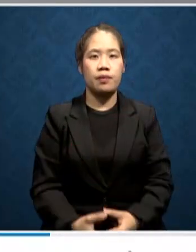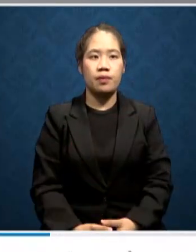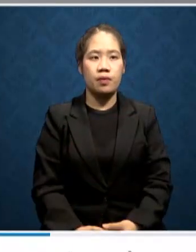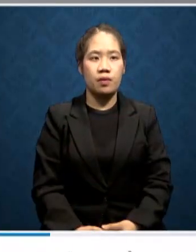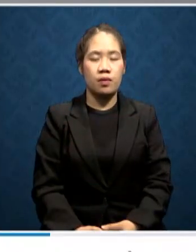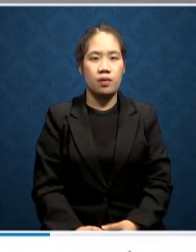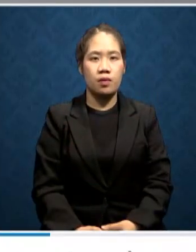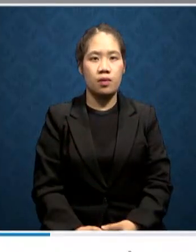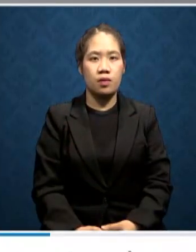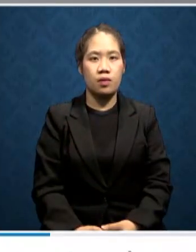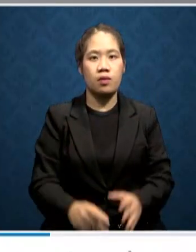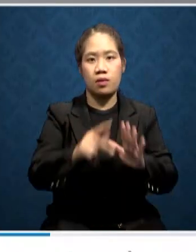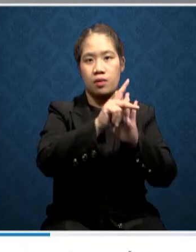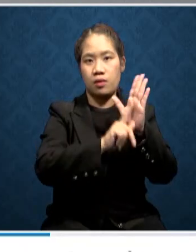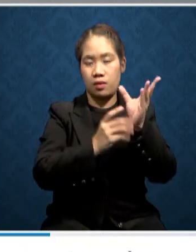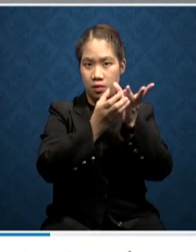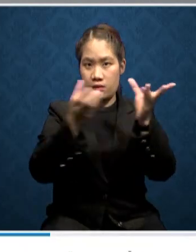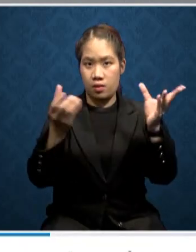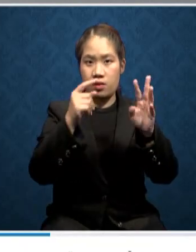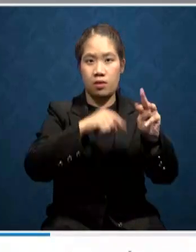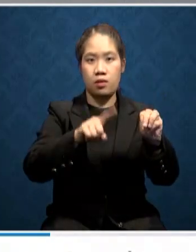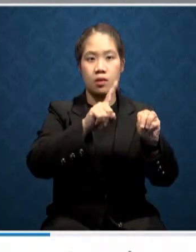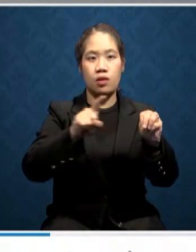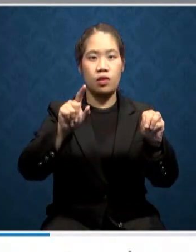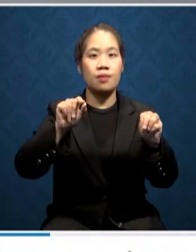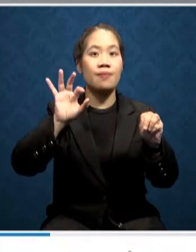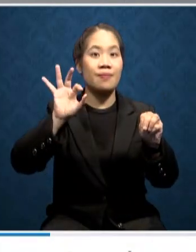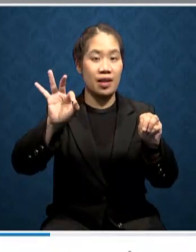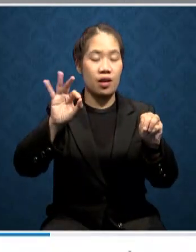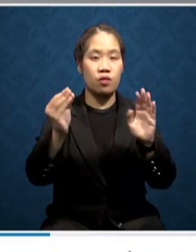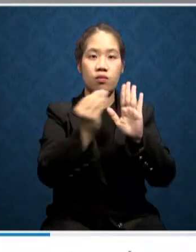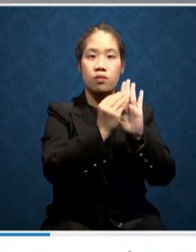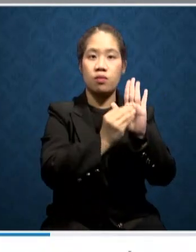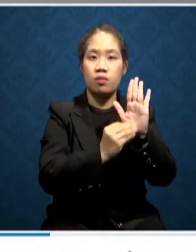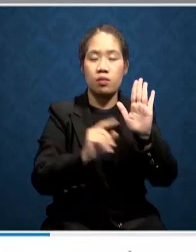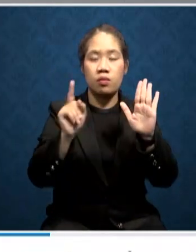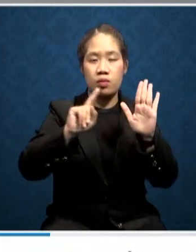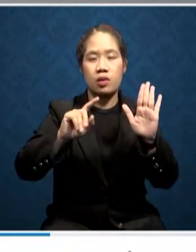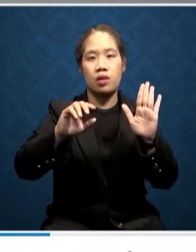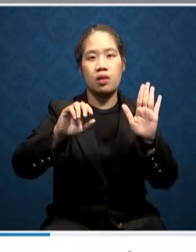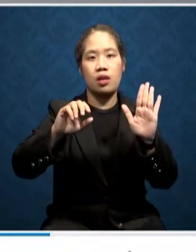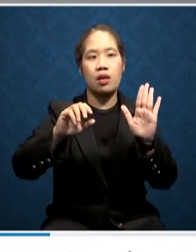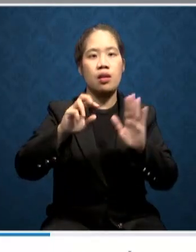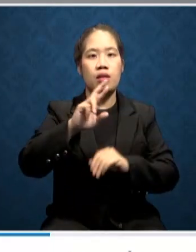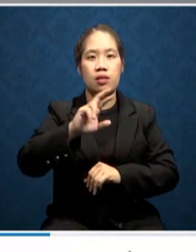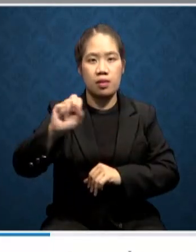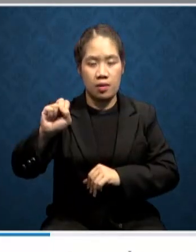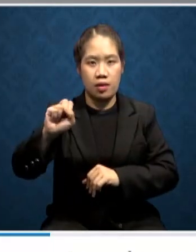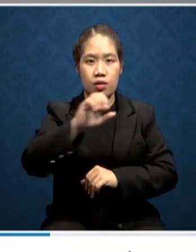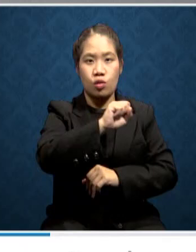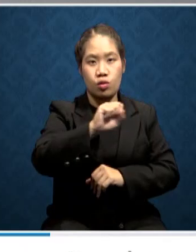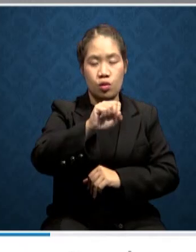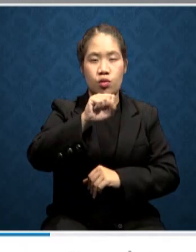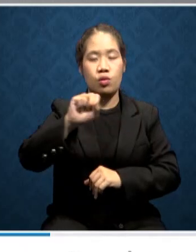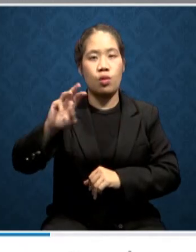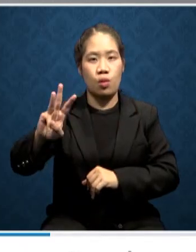โดยที่รัฐธรรมนูญแห่งราชอาณาจักรไทยมาตรา129วรรค6บัญญัติว่าให้สภาผู้แทนราษฎรและวุฒิสภา